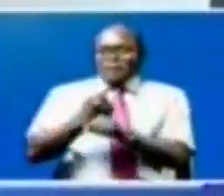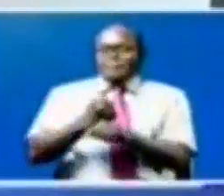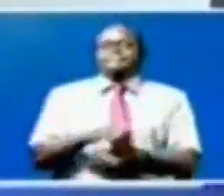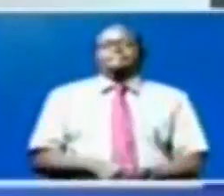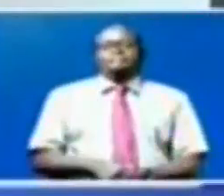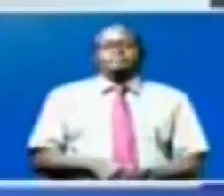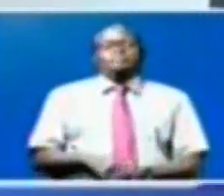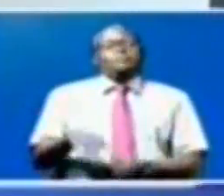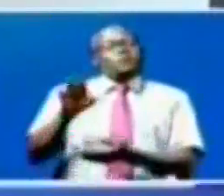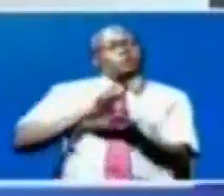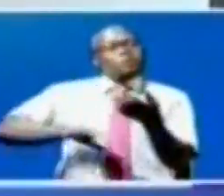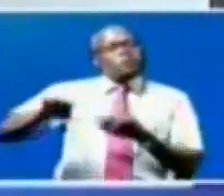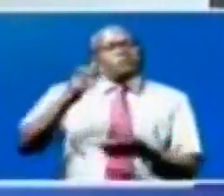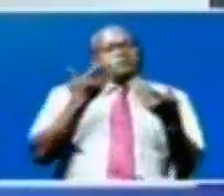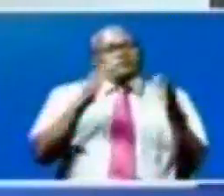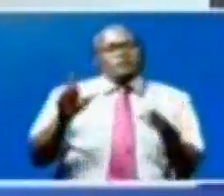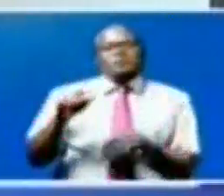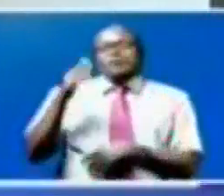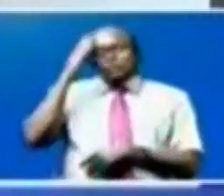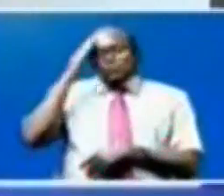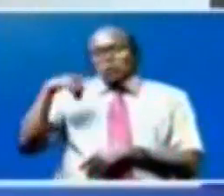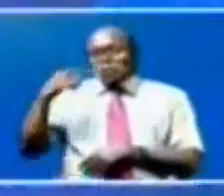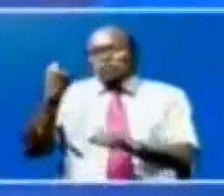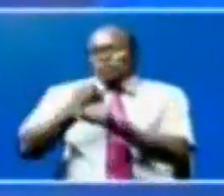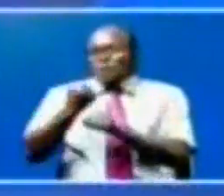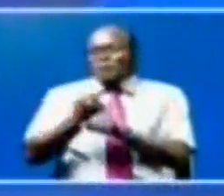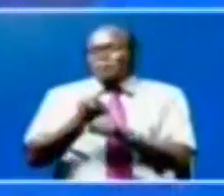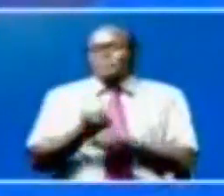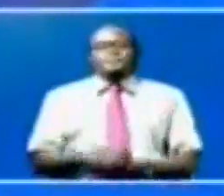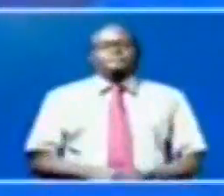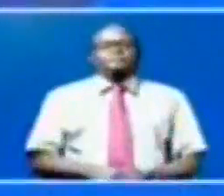mtachanganyikiwa kweli, msijue nani ni wa kujua kufanya kazi gani? Commuters across the